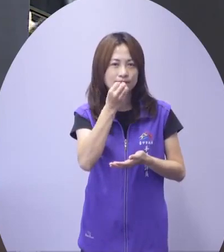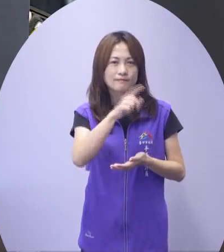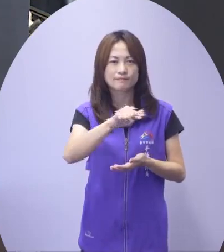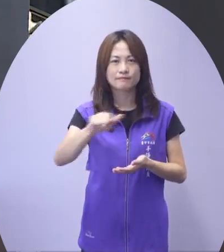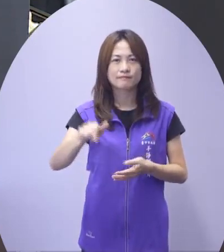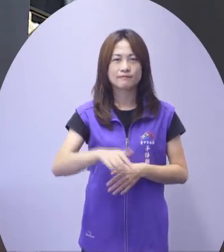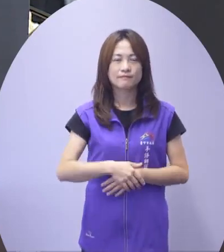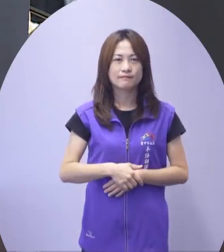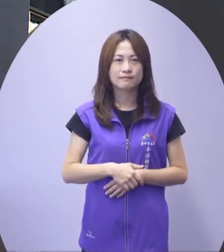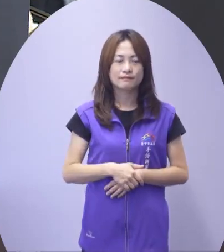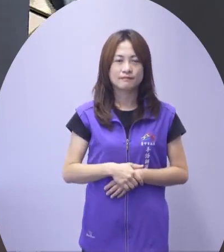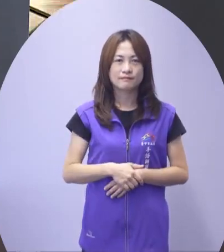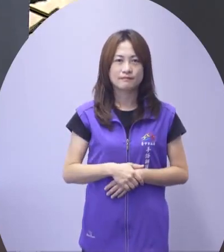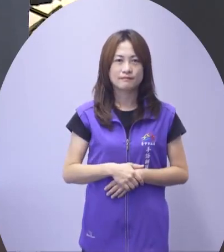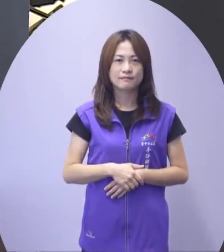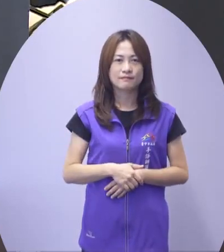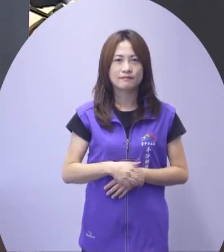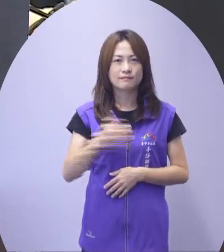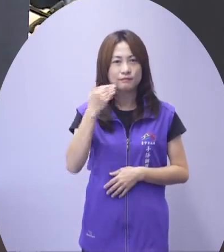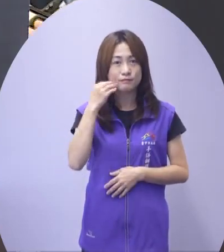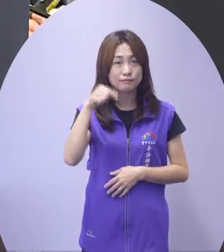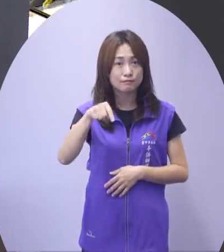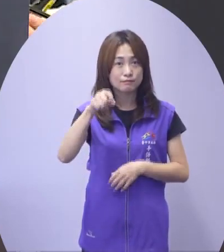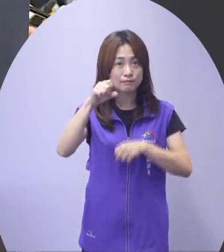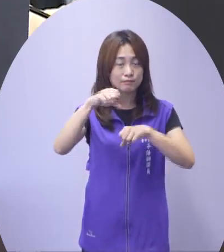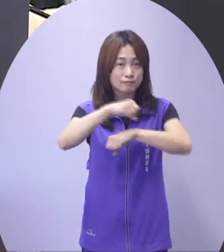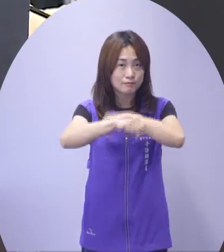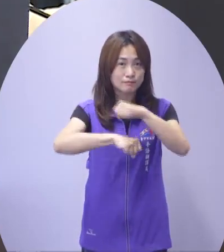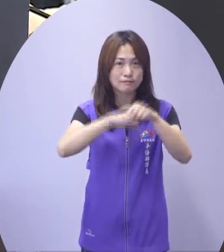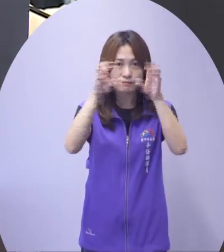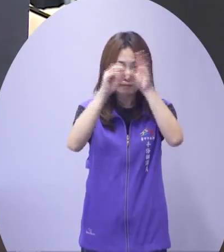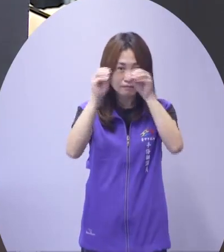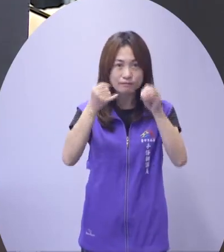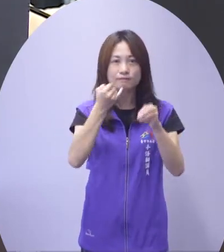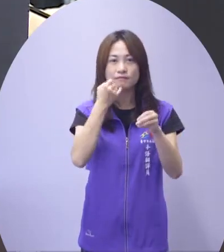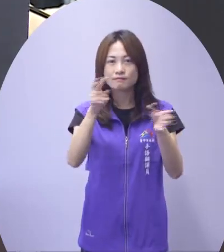那相关的活动执行及协调情形，那请各位来参阅。